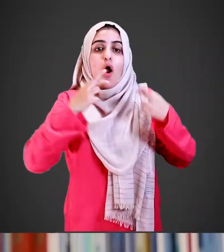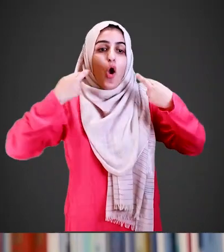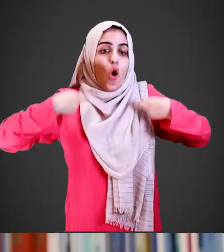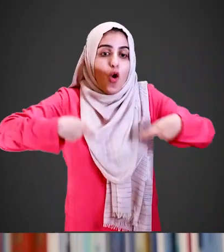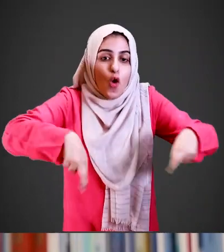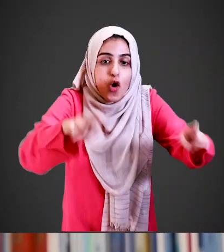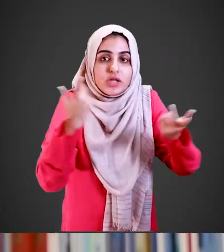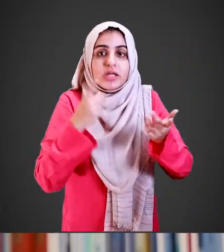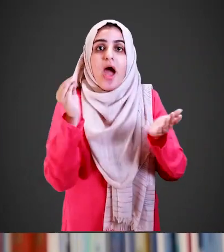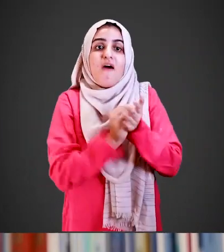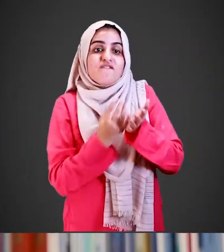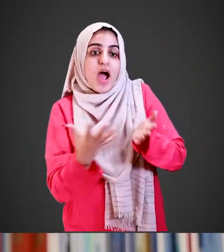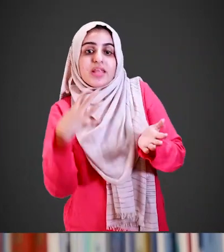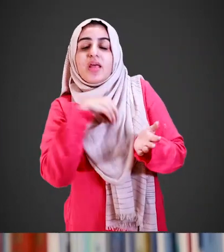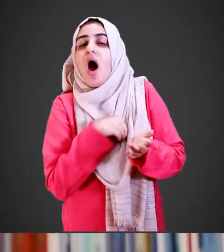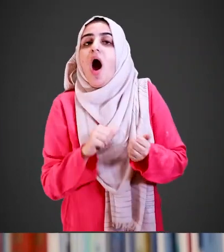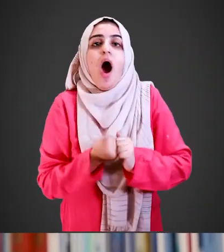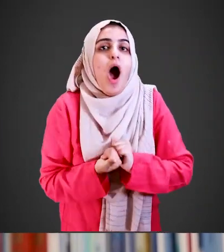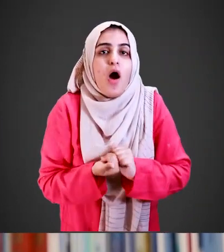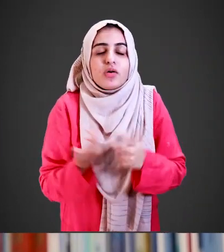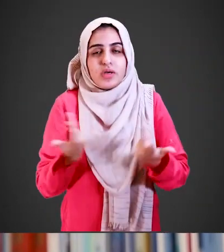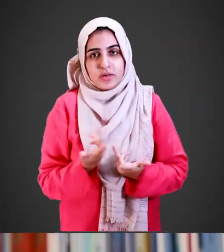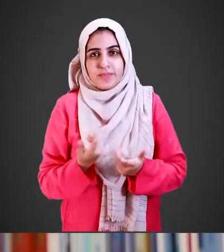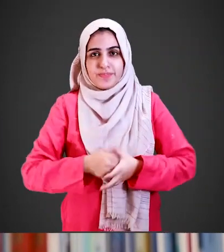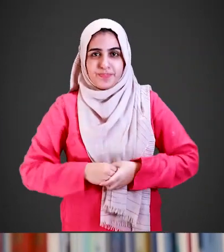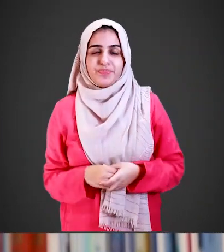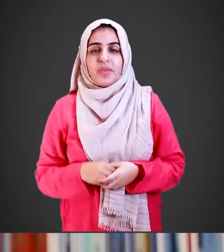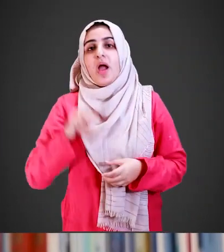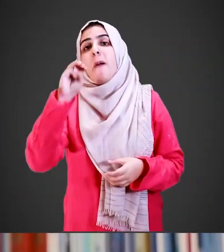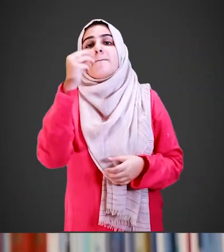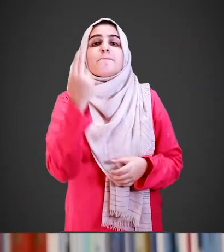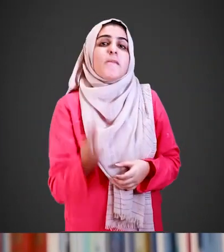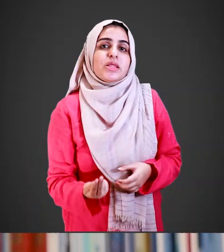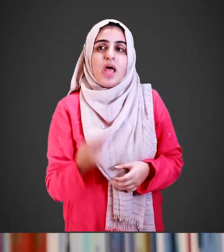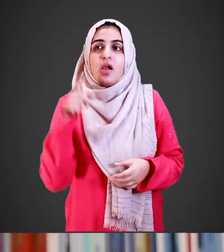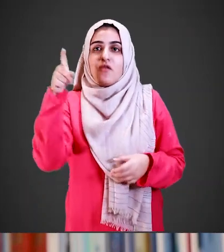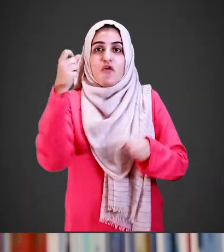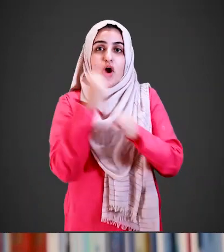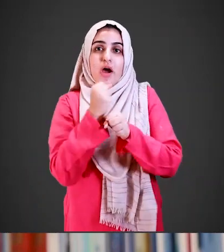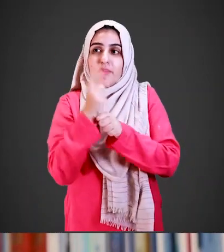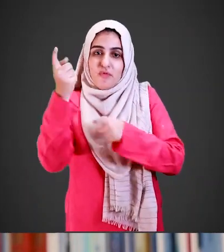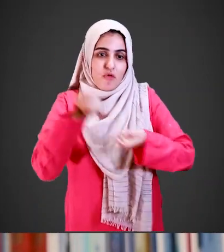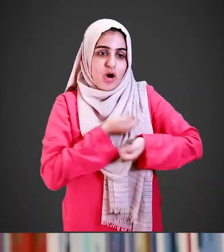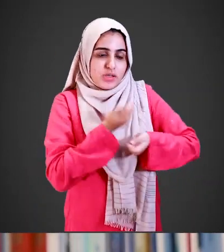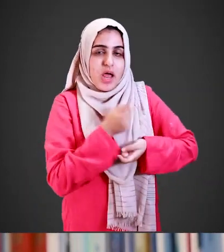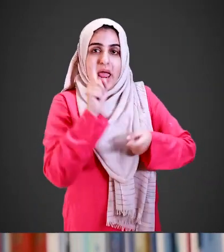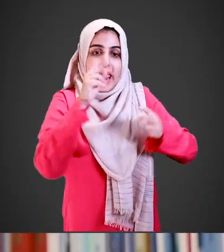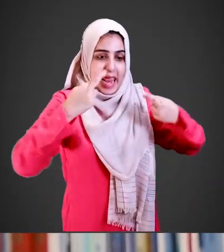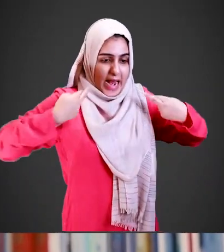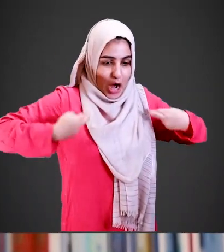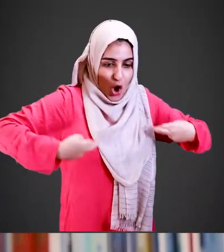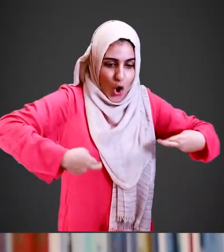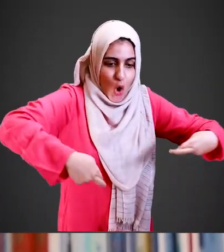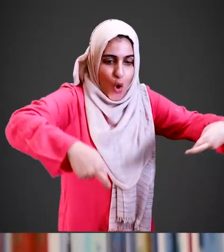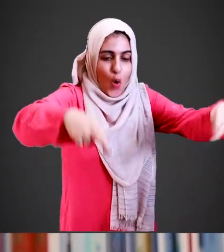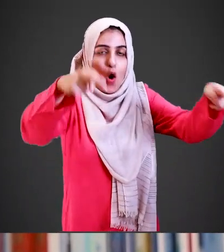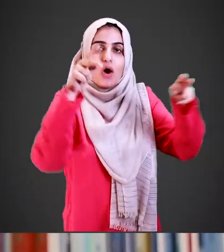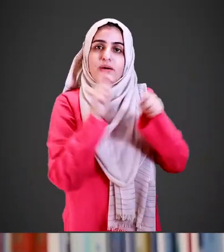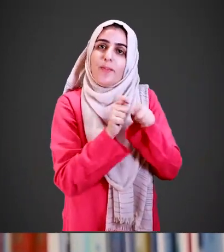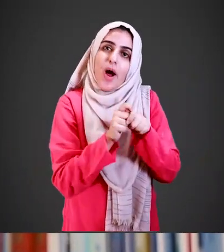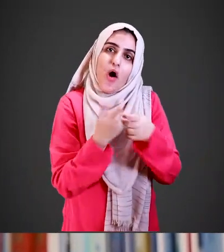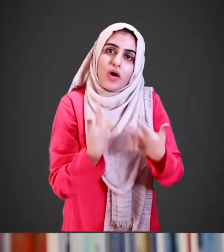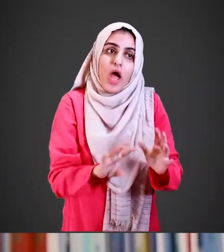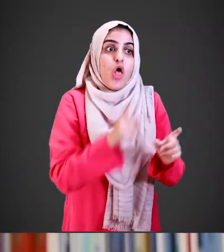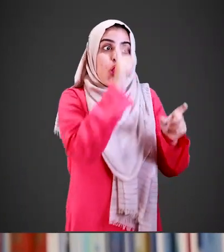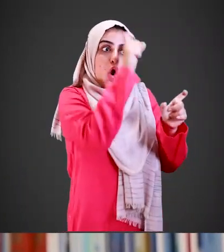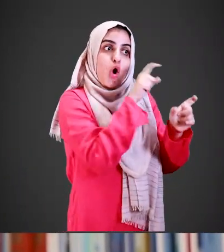کیے، جس سے اس کو بھی فائدہ حاصل ہو سکتا ہے۔ جیسے مثال کے طور پہ گورنمنٹ اگر اسپینڈنگ کرتی ہے اور ایک روڈ یا سڑک کی کنسٹرکشن کرتی ہے تو اس